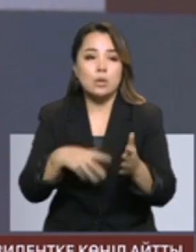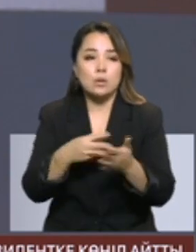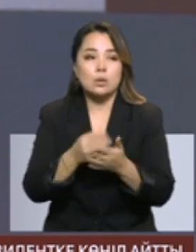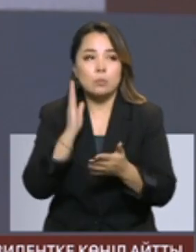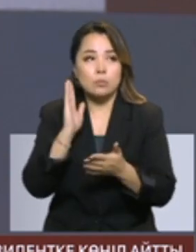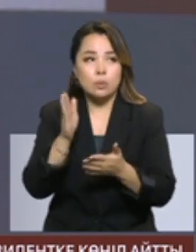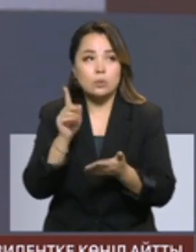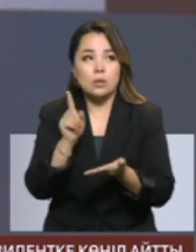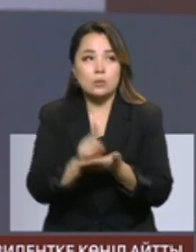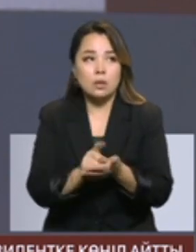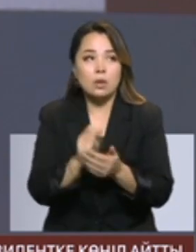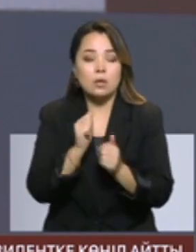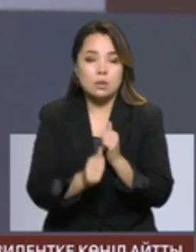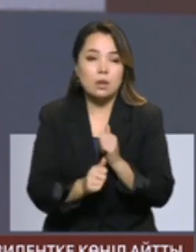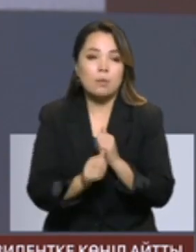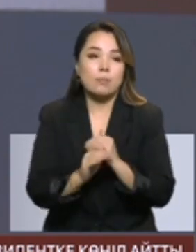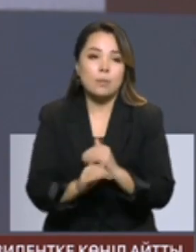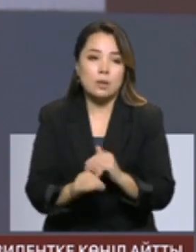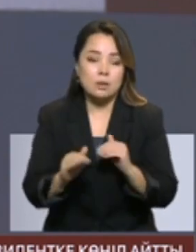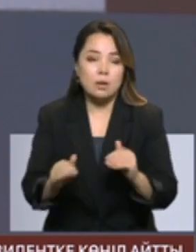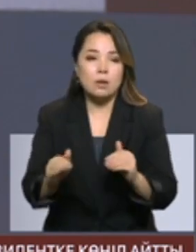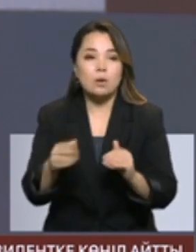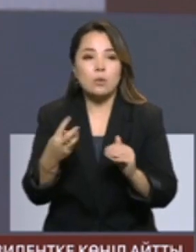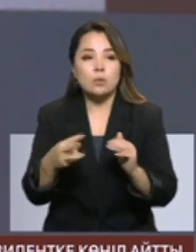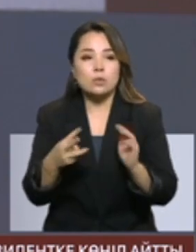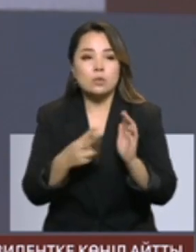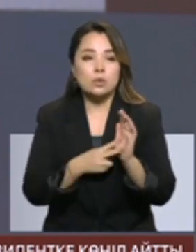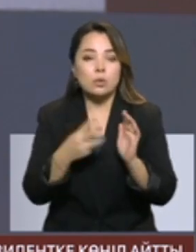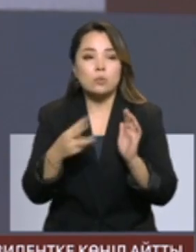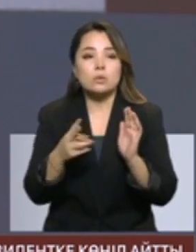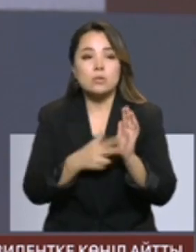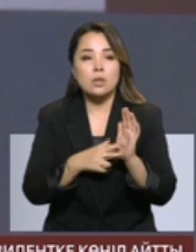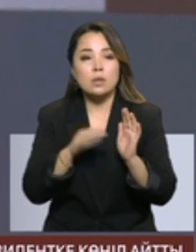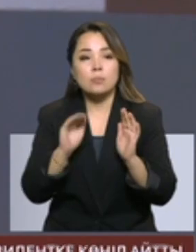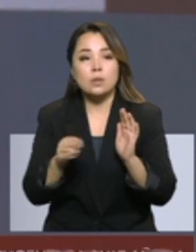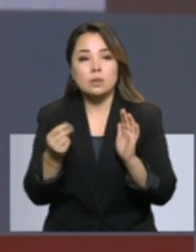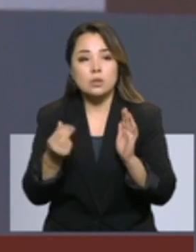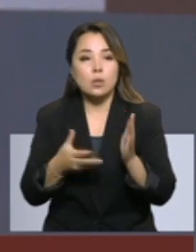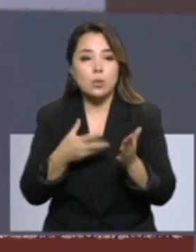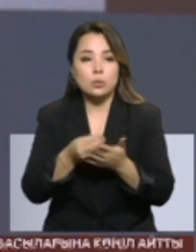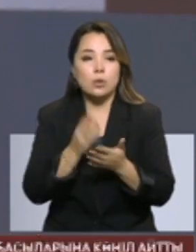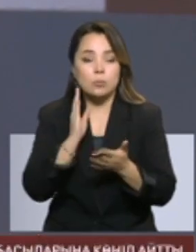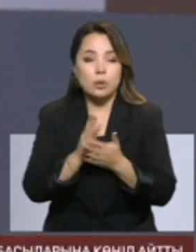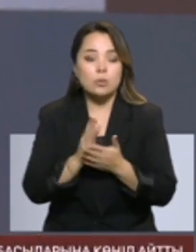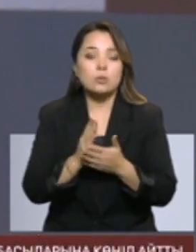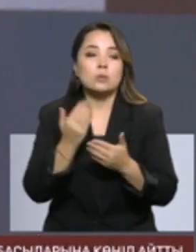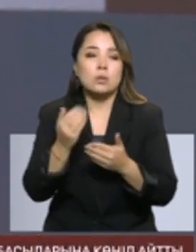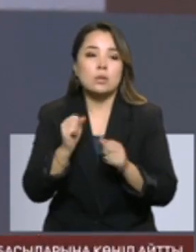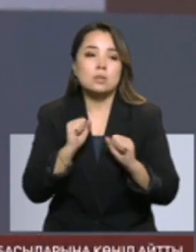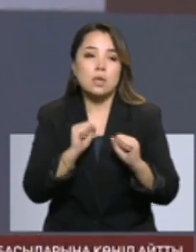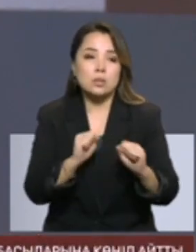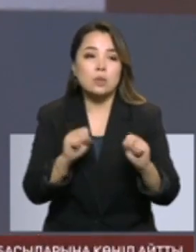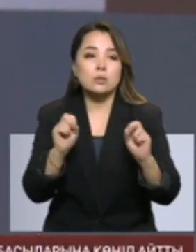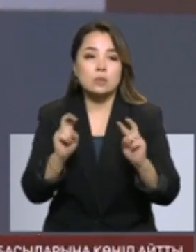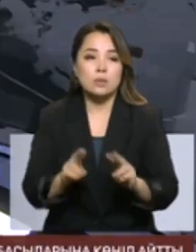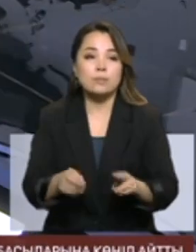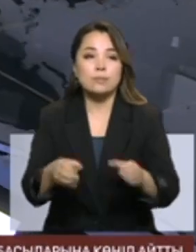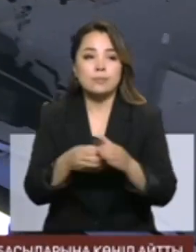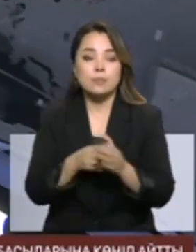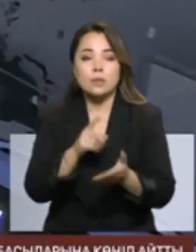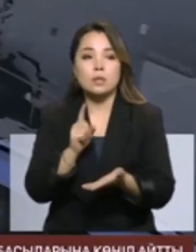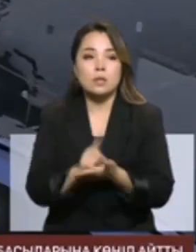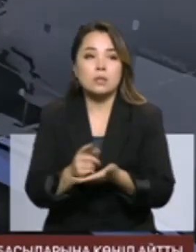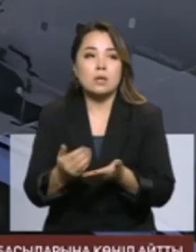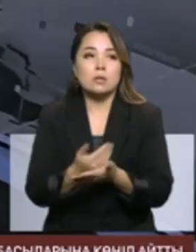әр баланың бала басына 37-38 мың теңге төленетін болады. Және де әлеуметтік сақтандыру қорынан тиісті